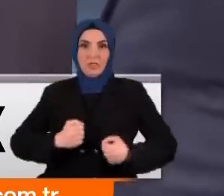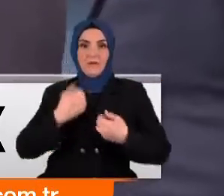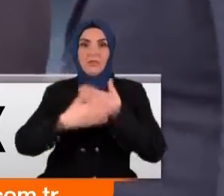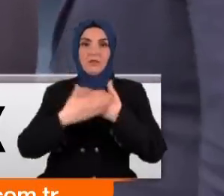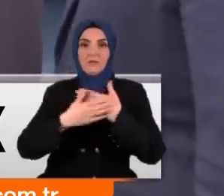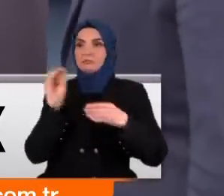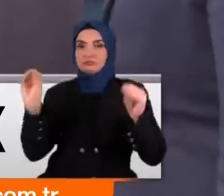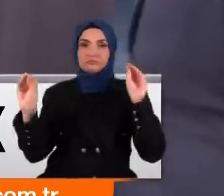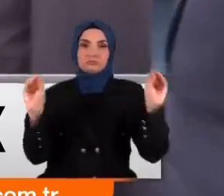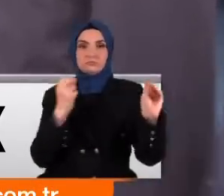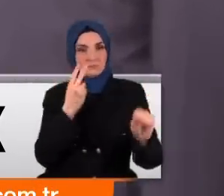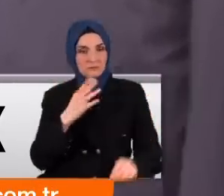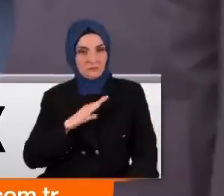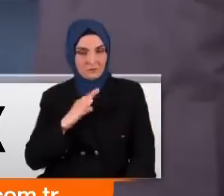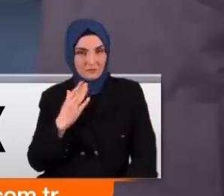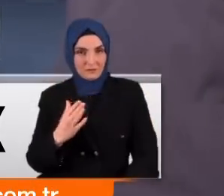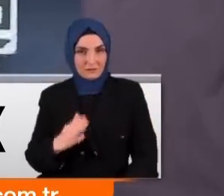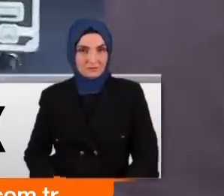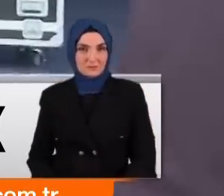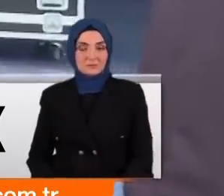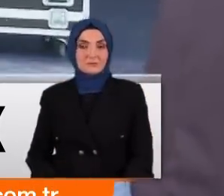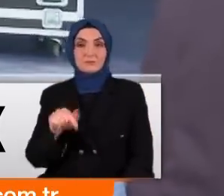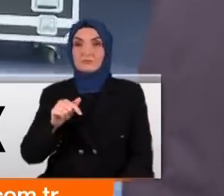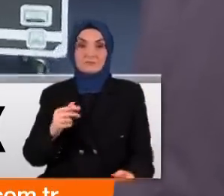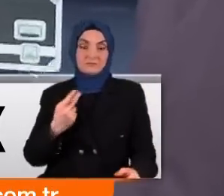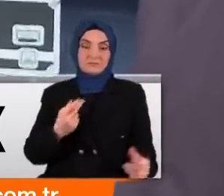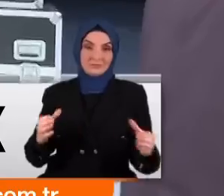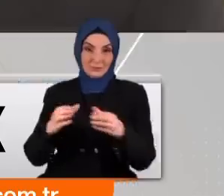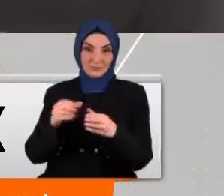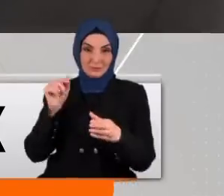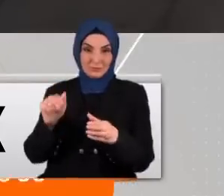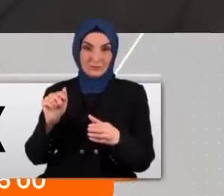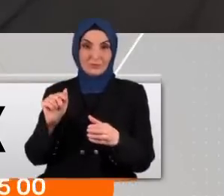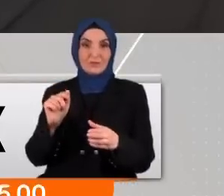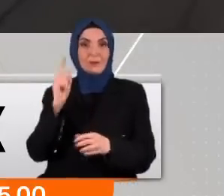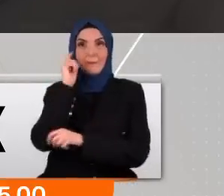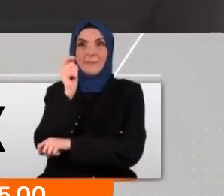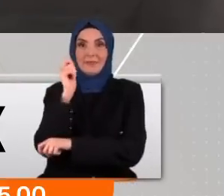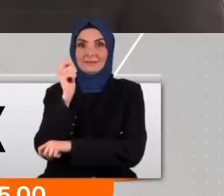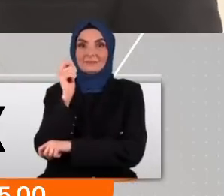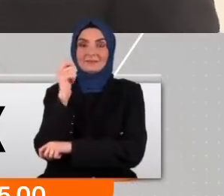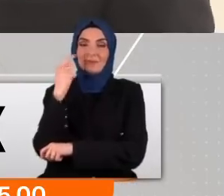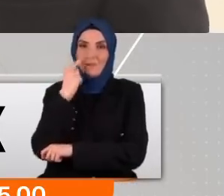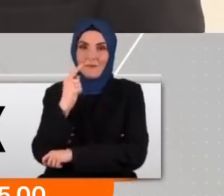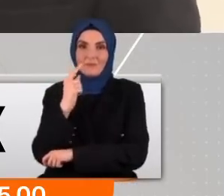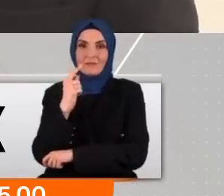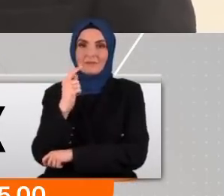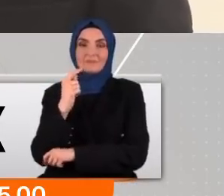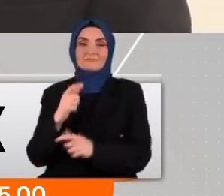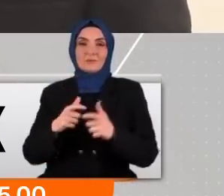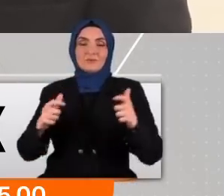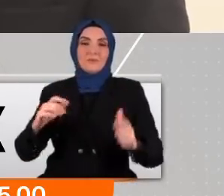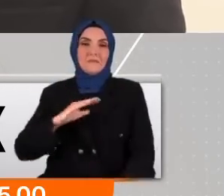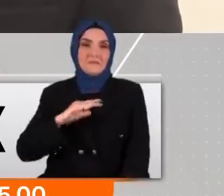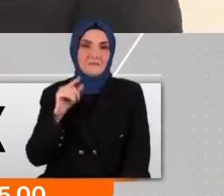İstanbul teşkilatımız her mitingde biraz daha standardı çıtayı yukarı doğru yükseltiyor. Türkiye sana emanet konsepti üzerinden bir